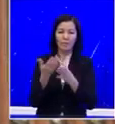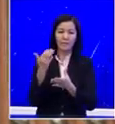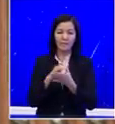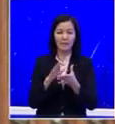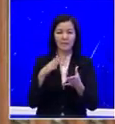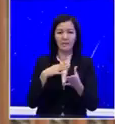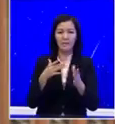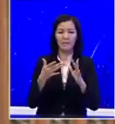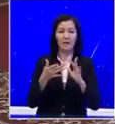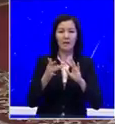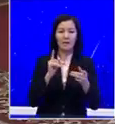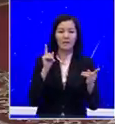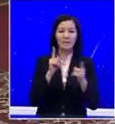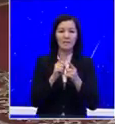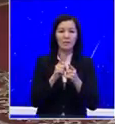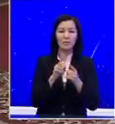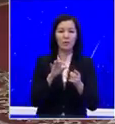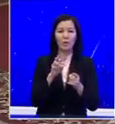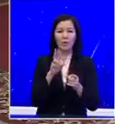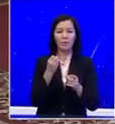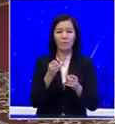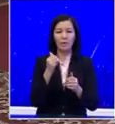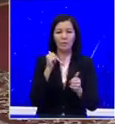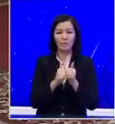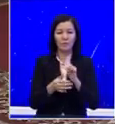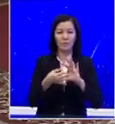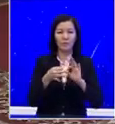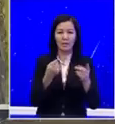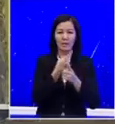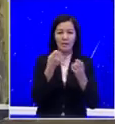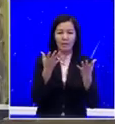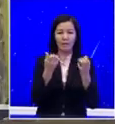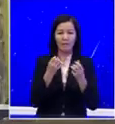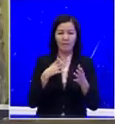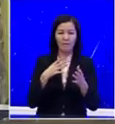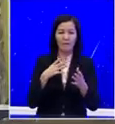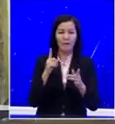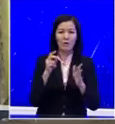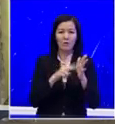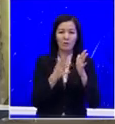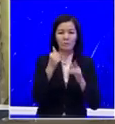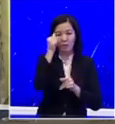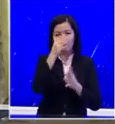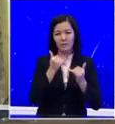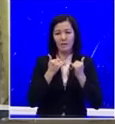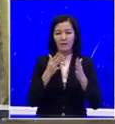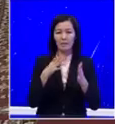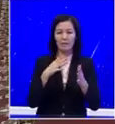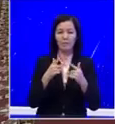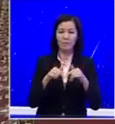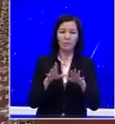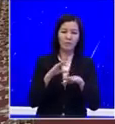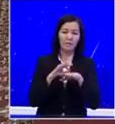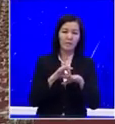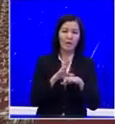Оқырмандар онлайн кездесуде Құнанбайұлы жайлы тың деректерге қанықты. Жалпы шара ойшылдың 175 жылдығына орай ұйымдастырылып отыр.